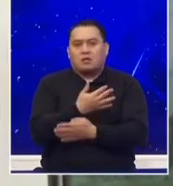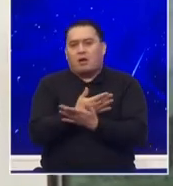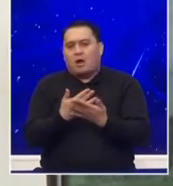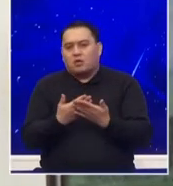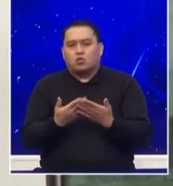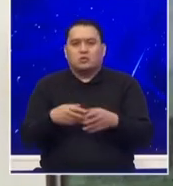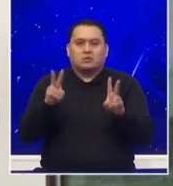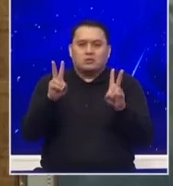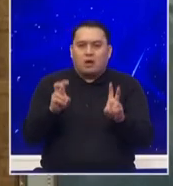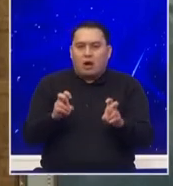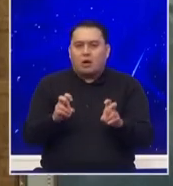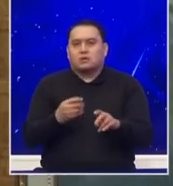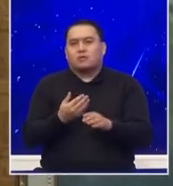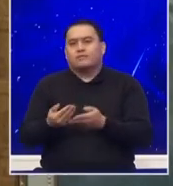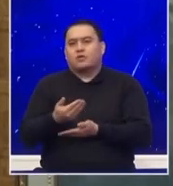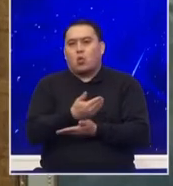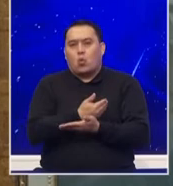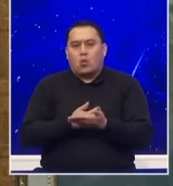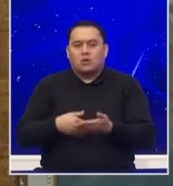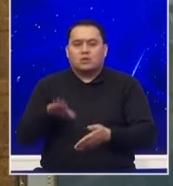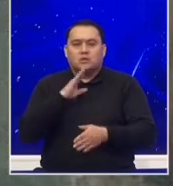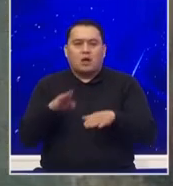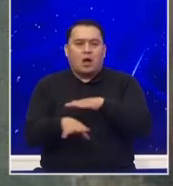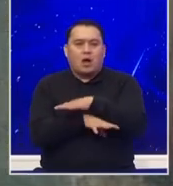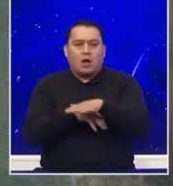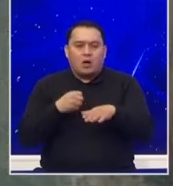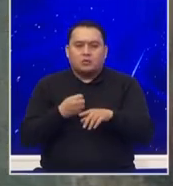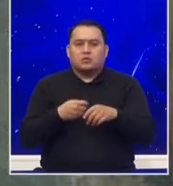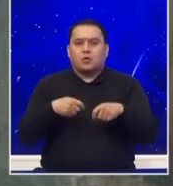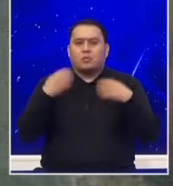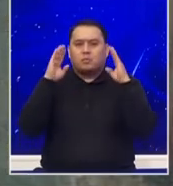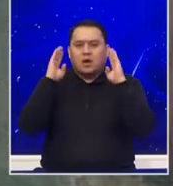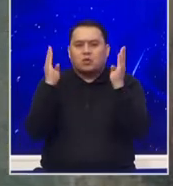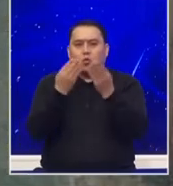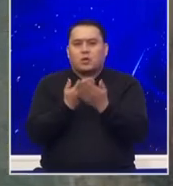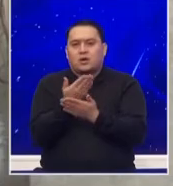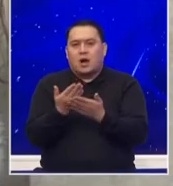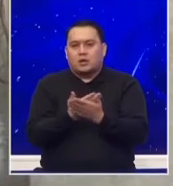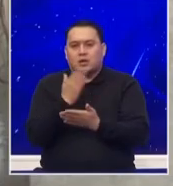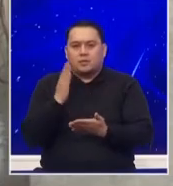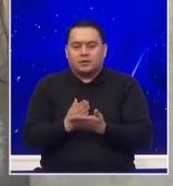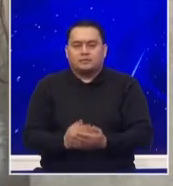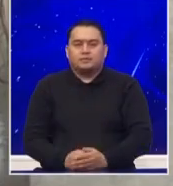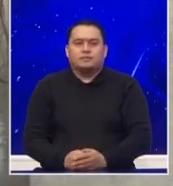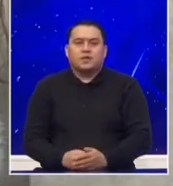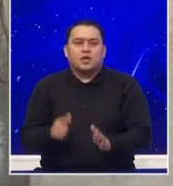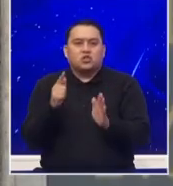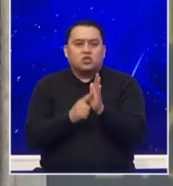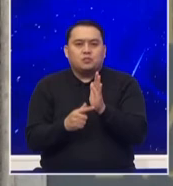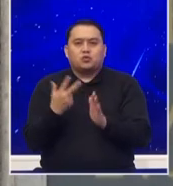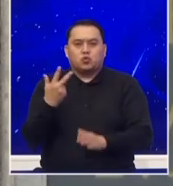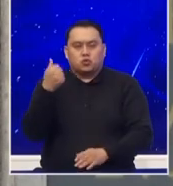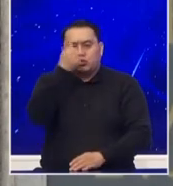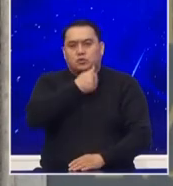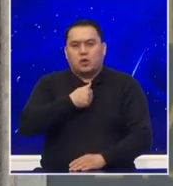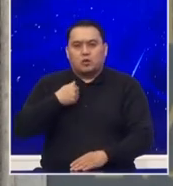кезінде молданың жылу жинауы, қыз алып қашу, сондай-ақ қыз бұзату сынды картиналары. 1973 жылы